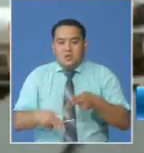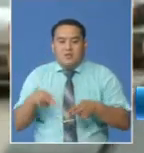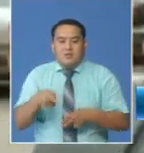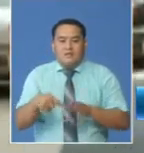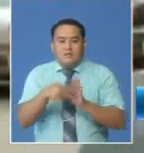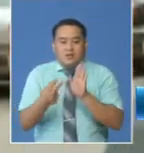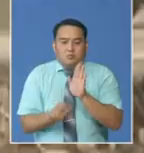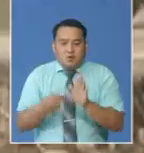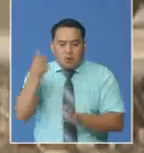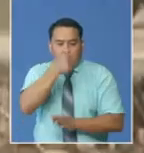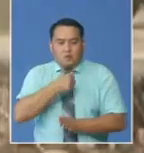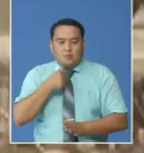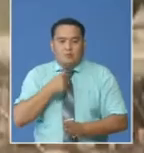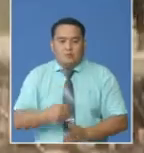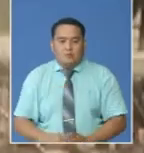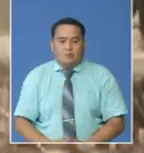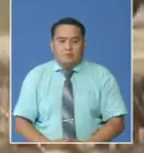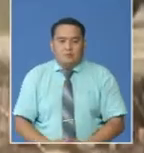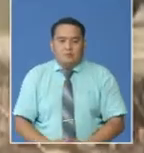2018 году.